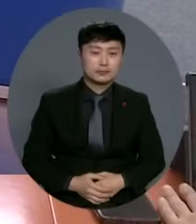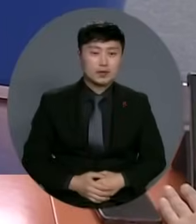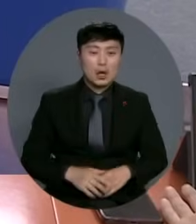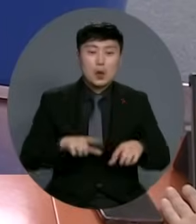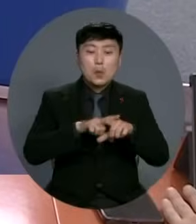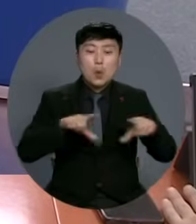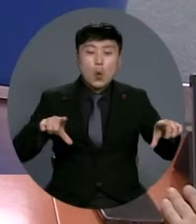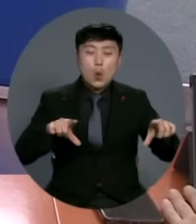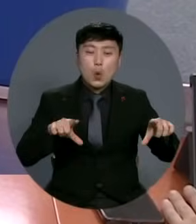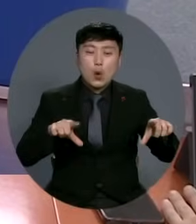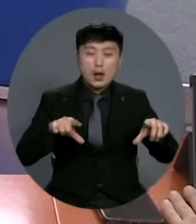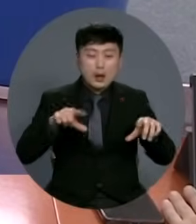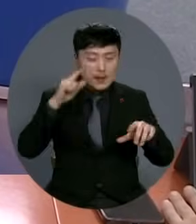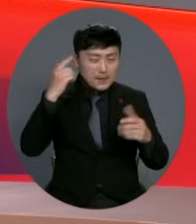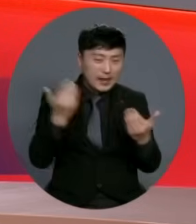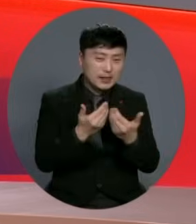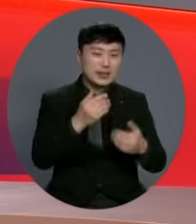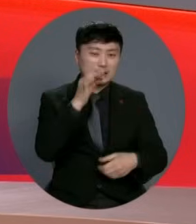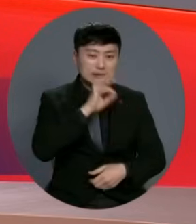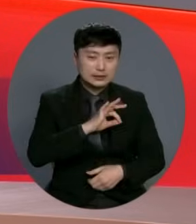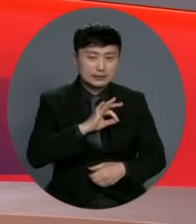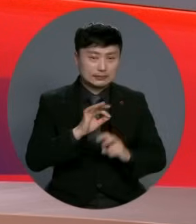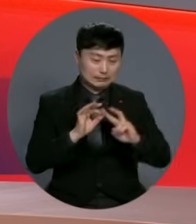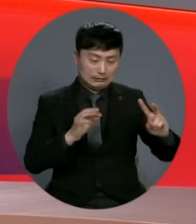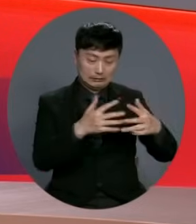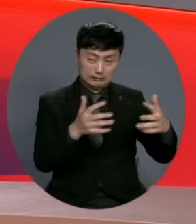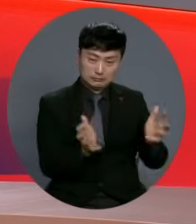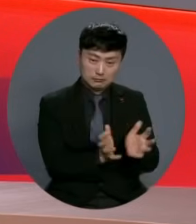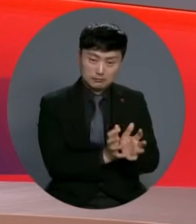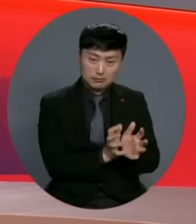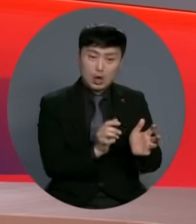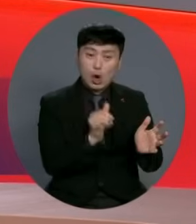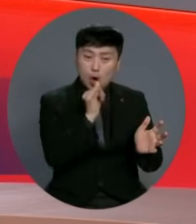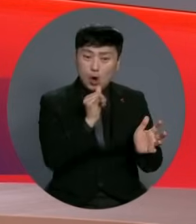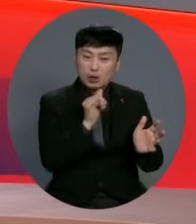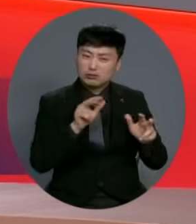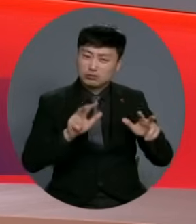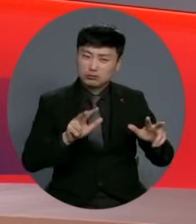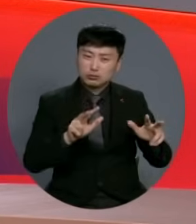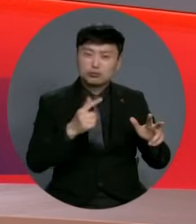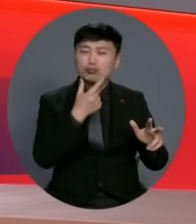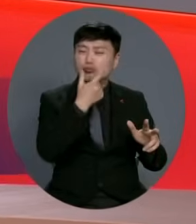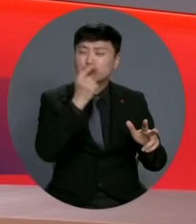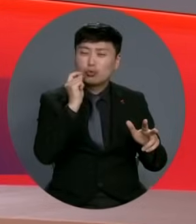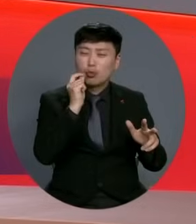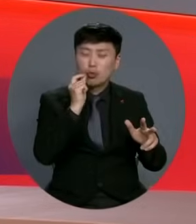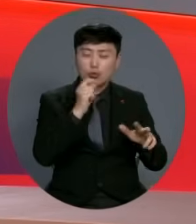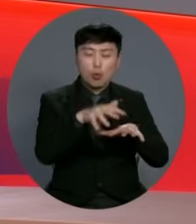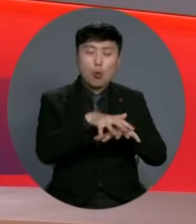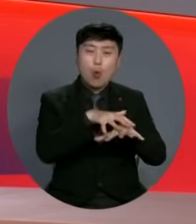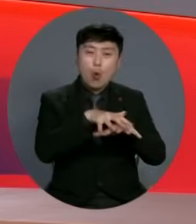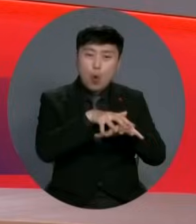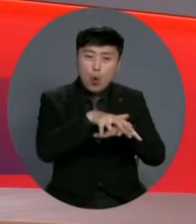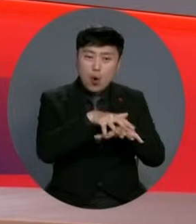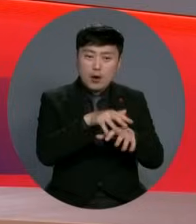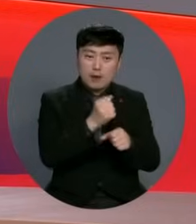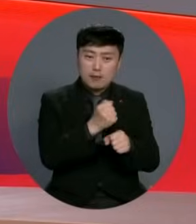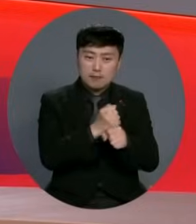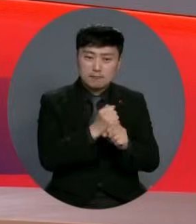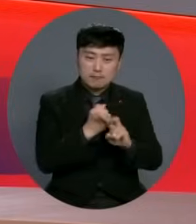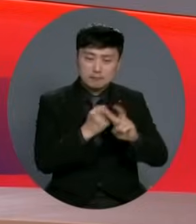야당이 누리기 마련인데 지금 그렇게 하지를 못하고 있기 때문에 그러한 구도가 잡힌다고 하더라도 반드시